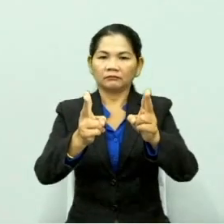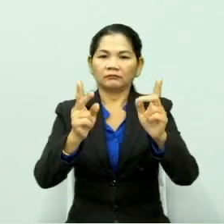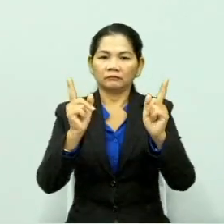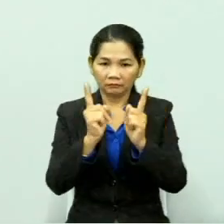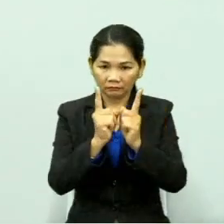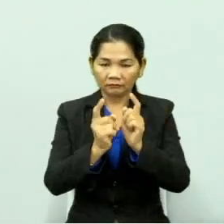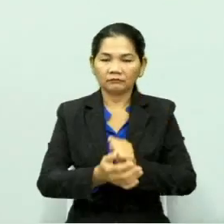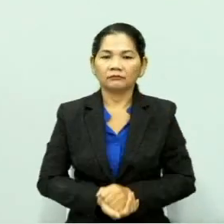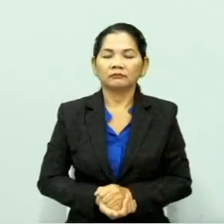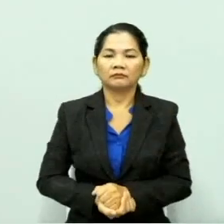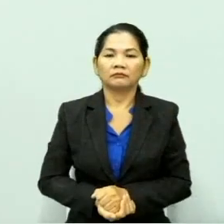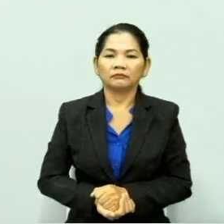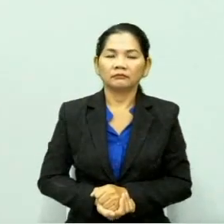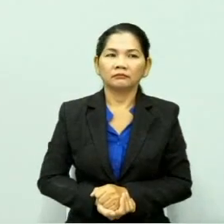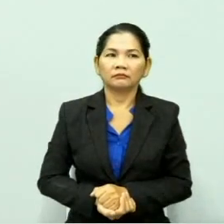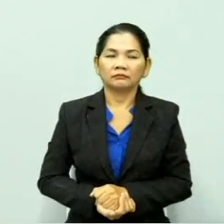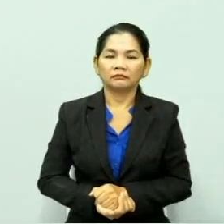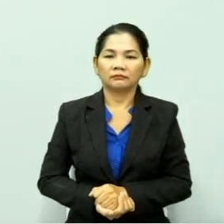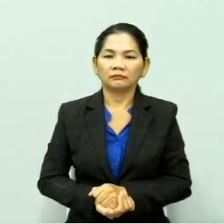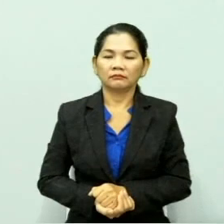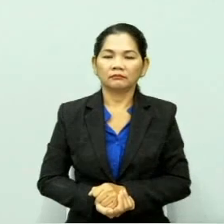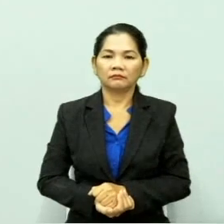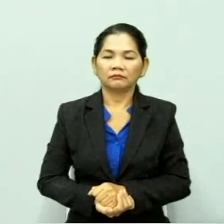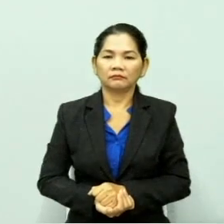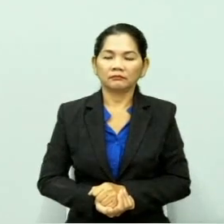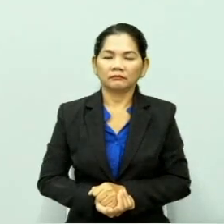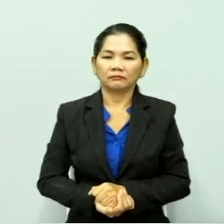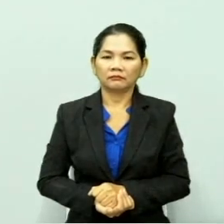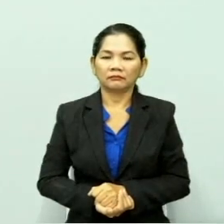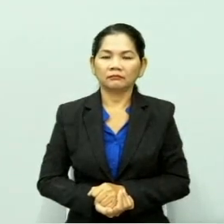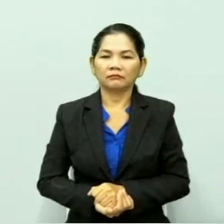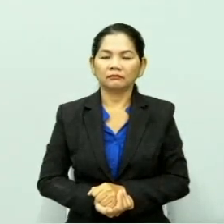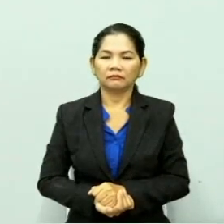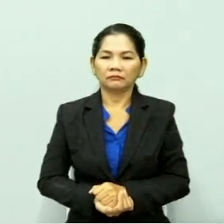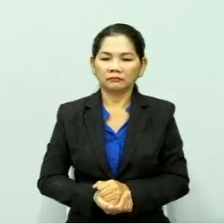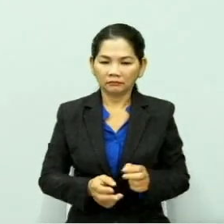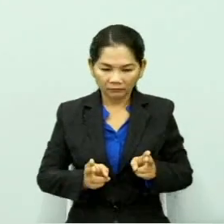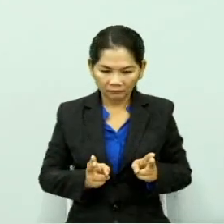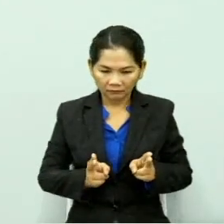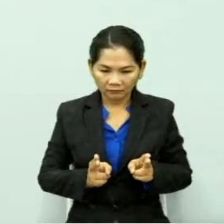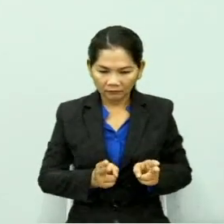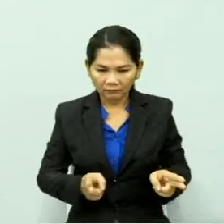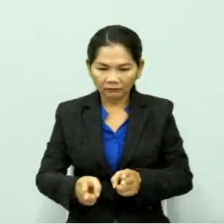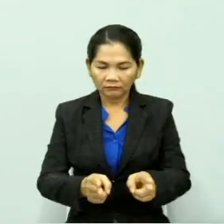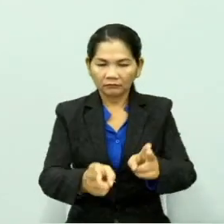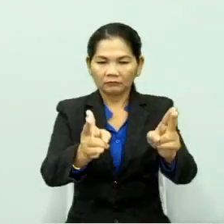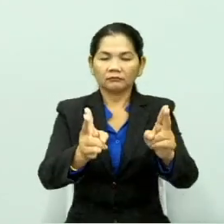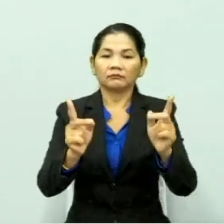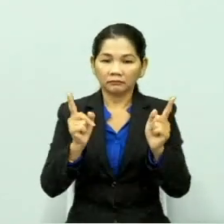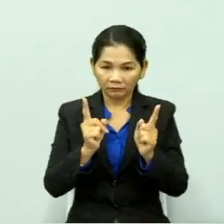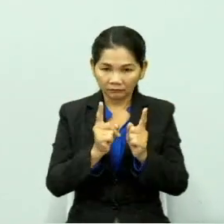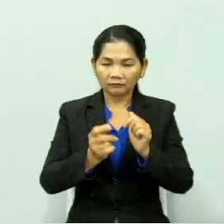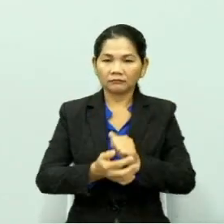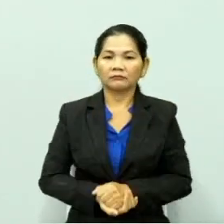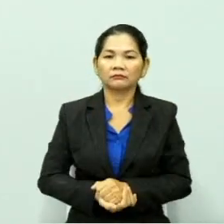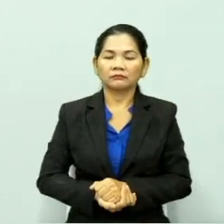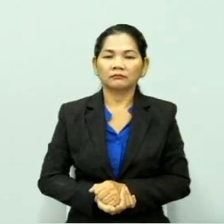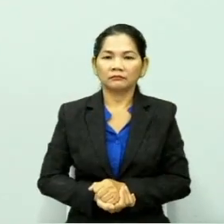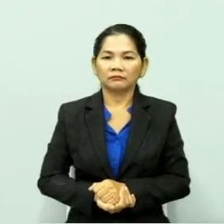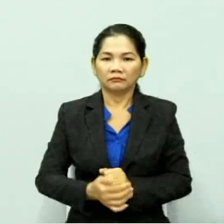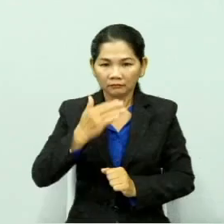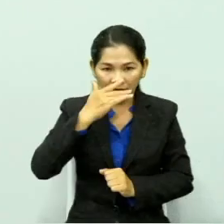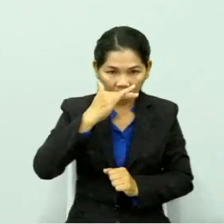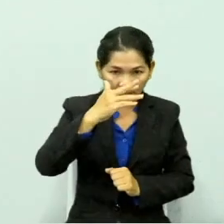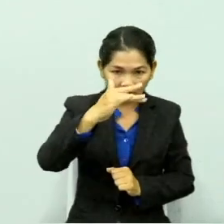ô chúng chà miên là vậy tia tia con chà bà tòa bị ô chúng tới tay dân miên là vậy tia chà cứ miên sạ mất